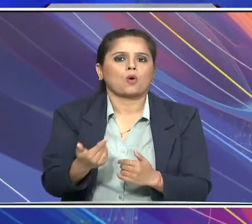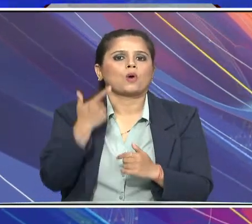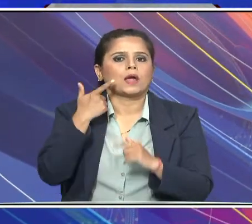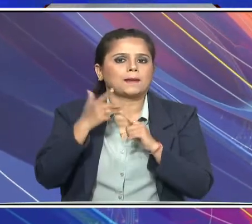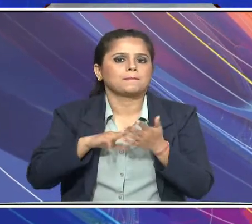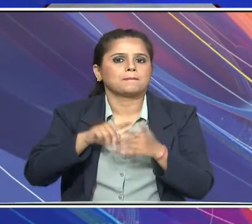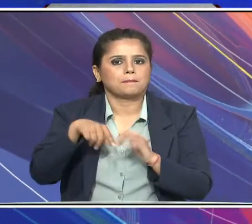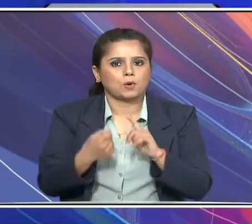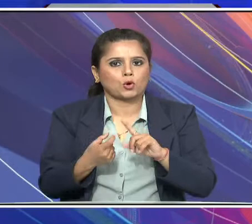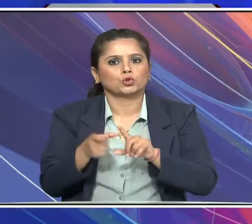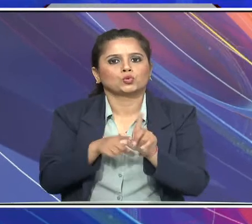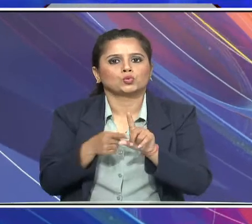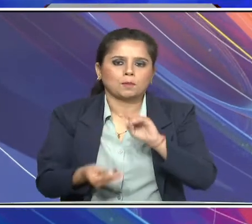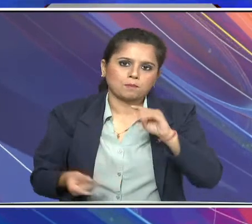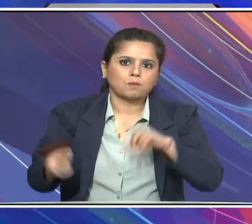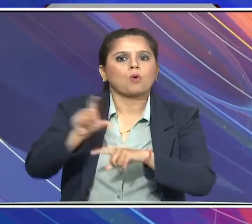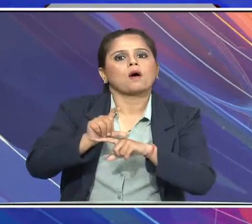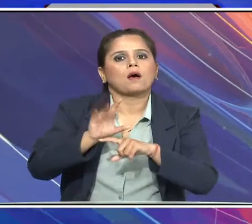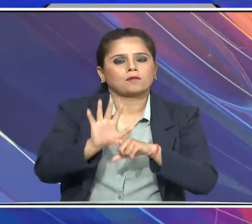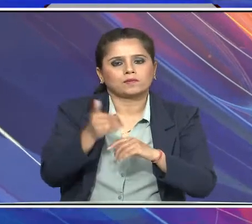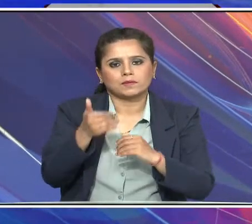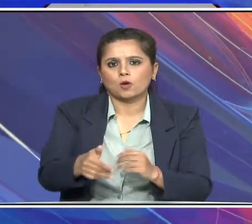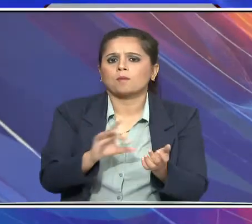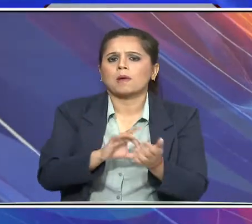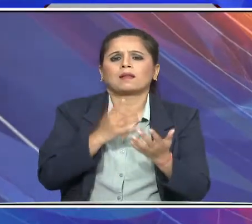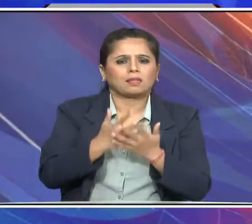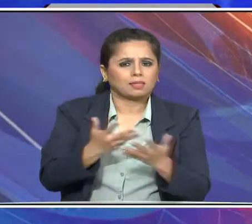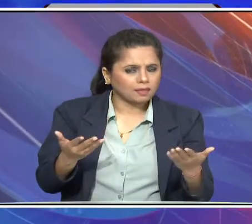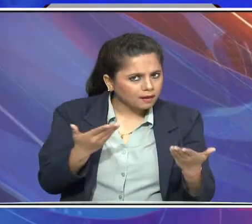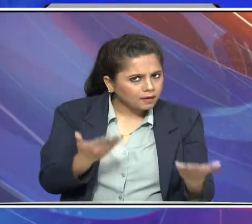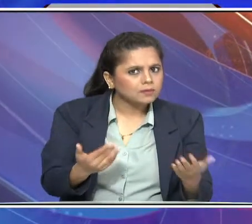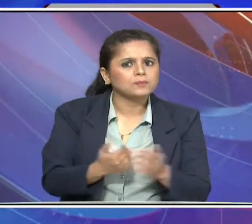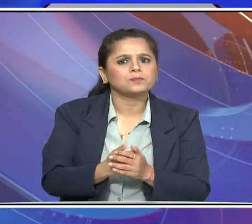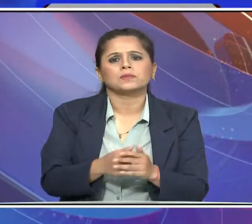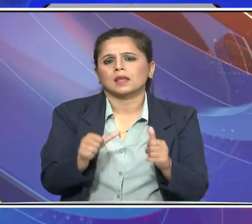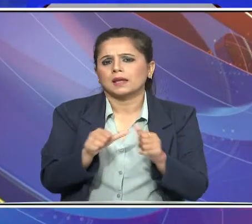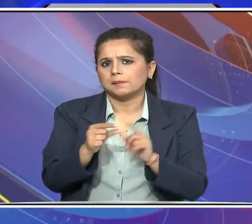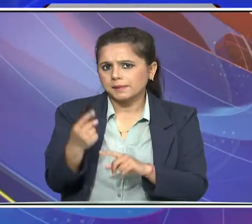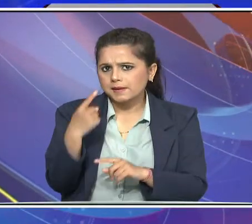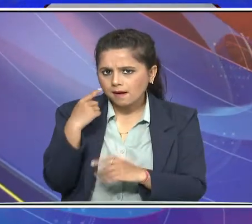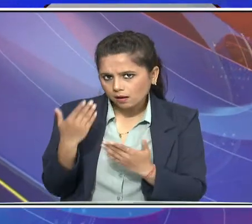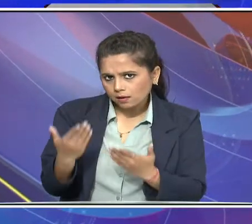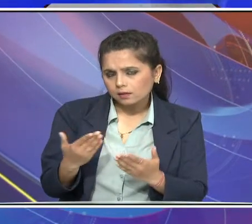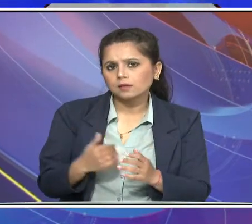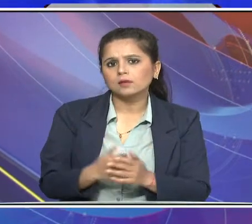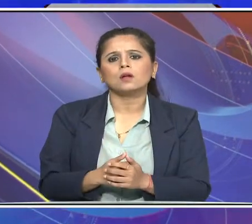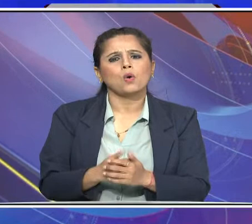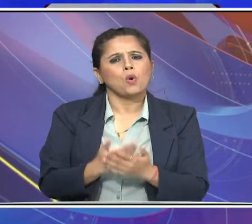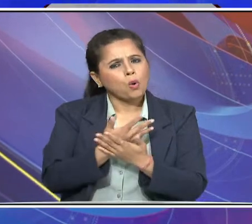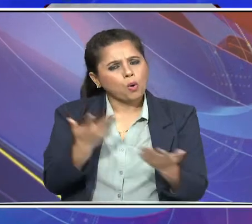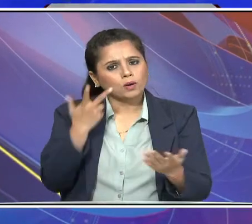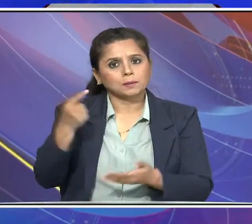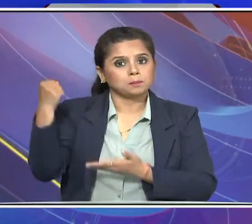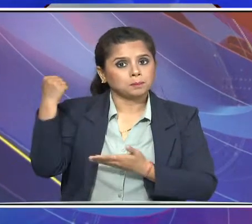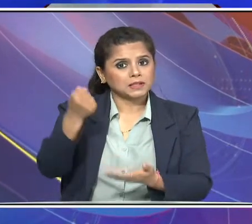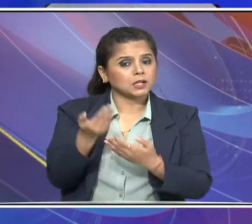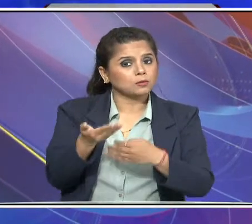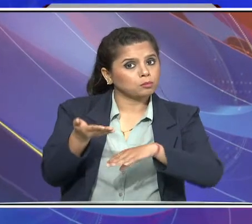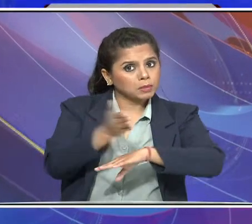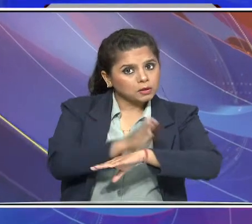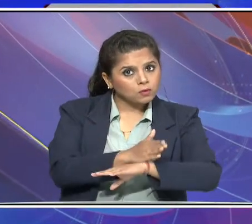तो हर एक सब मेडिकल डिवाइस हो और बजट के पहले